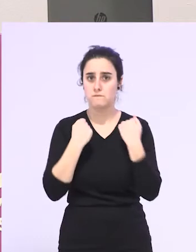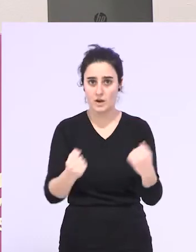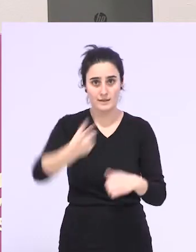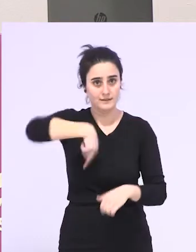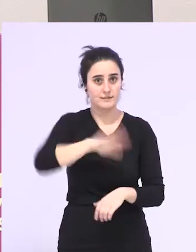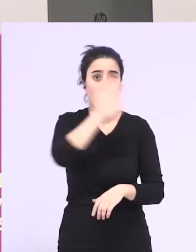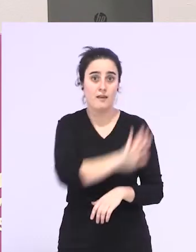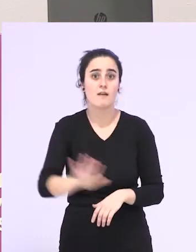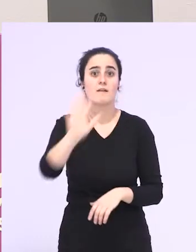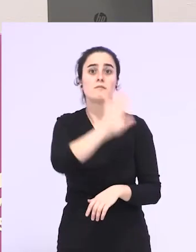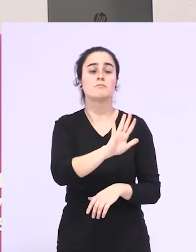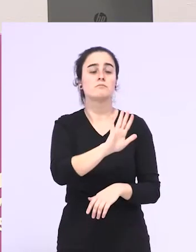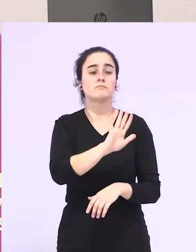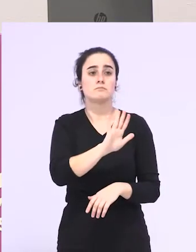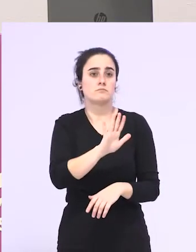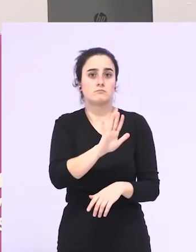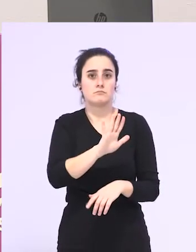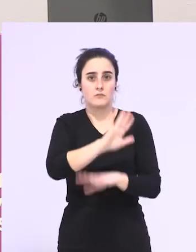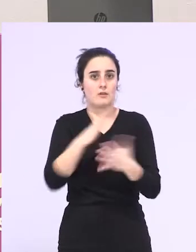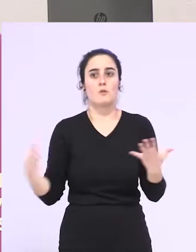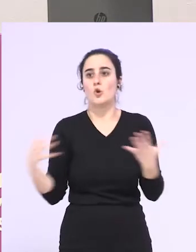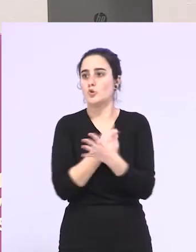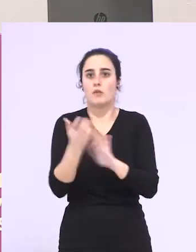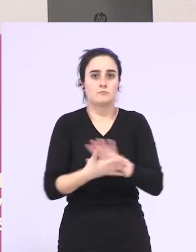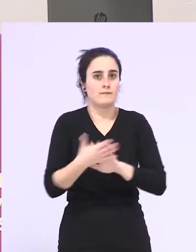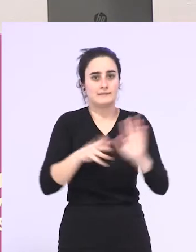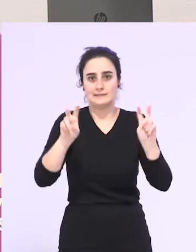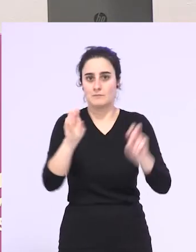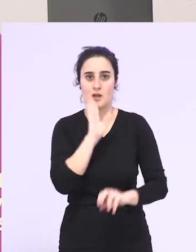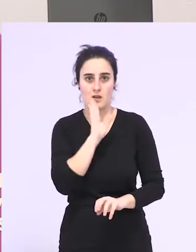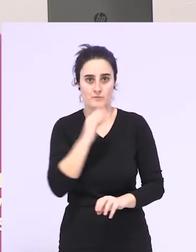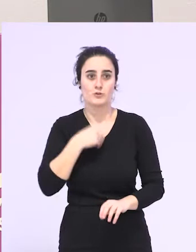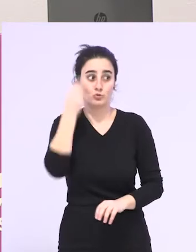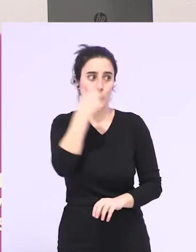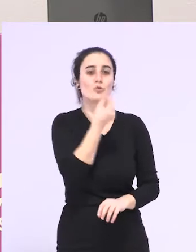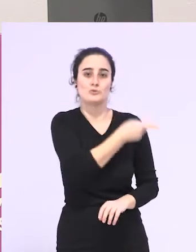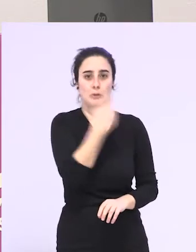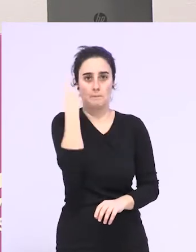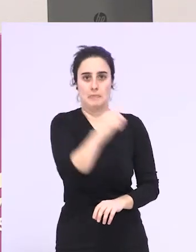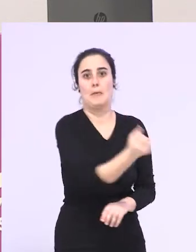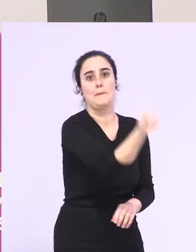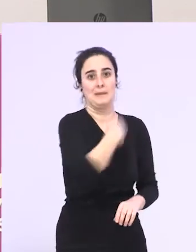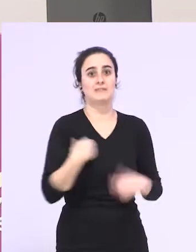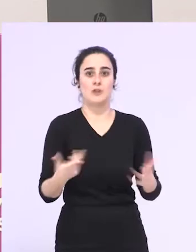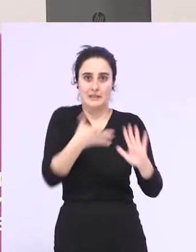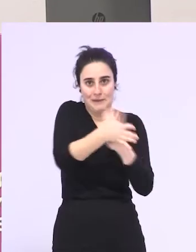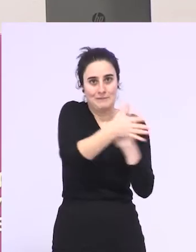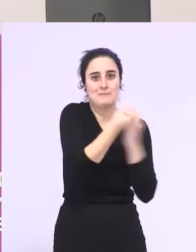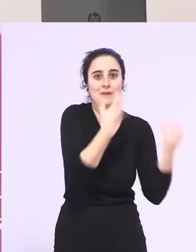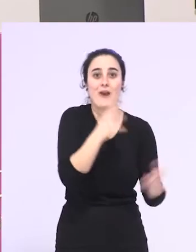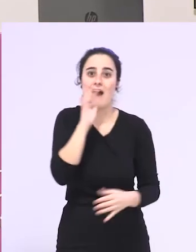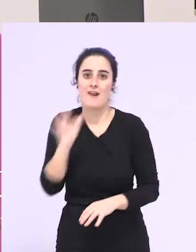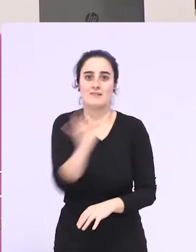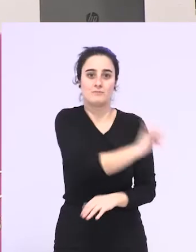eta guztien ahoan zegoen. Baina ziur nago zu nik baino beto azalduko duzuela guztia, así que zurea da